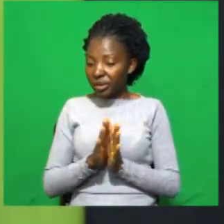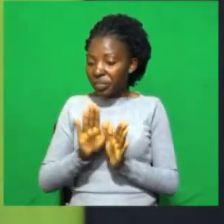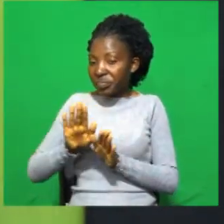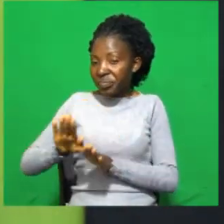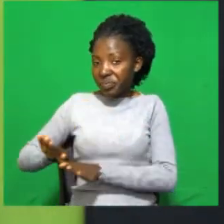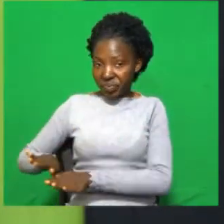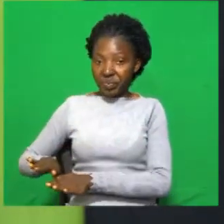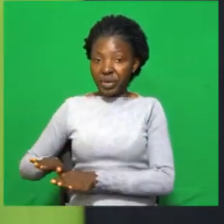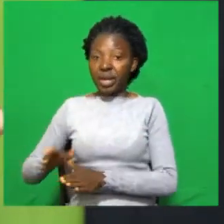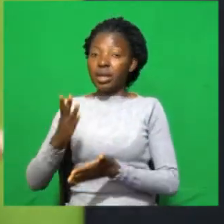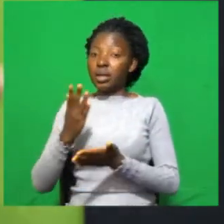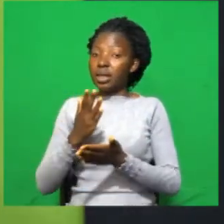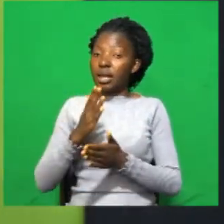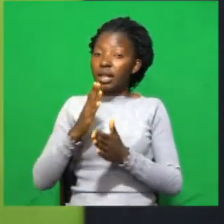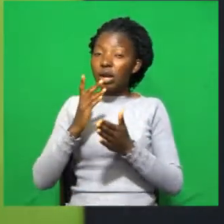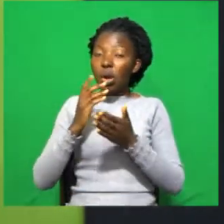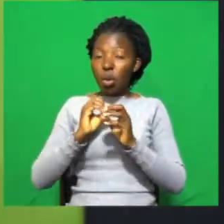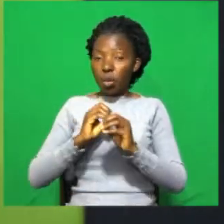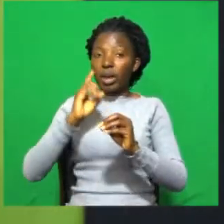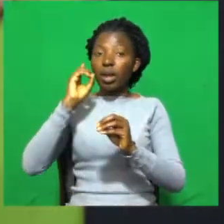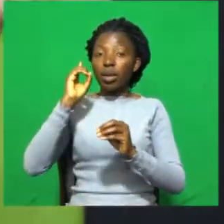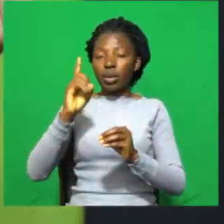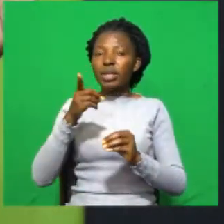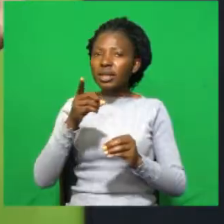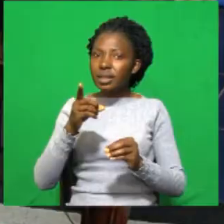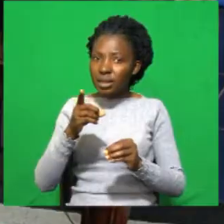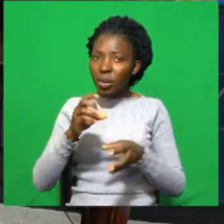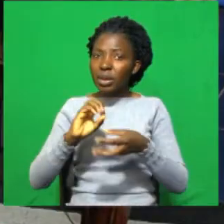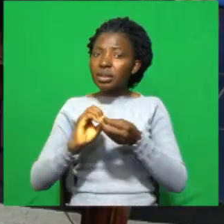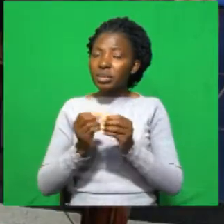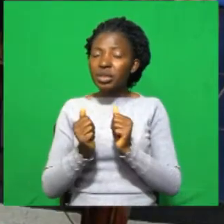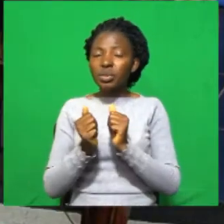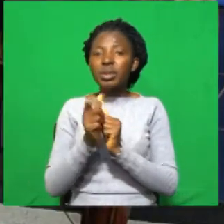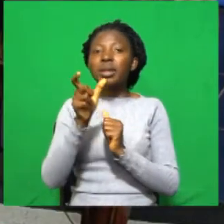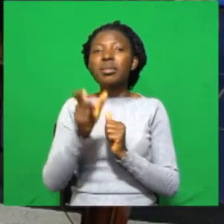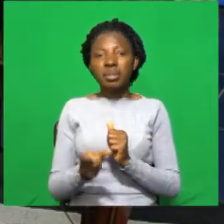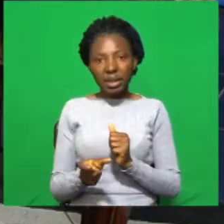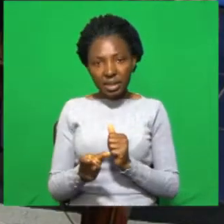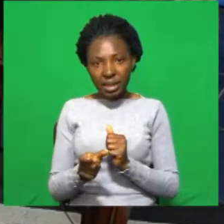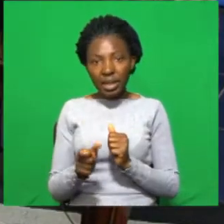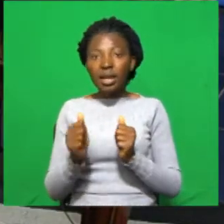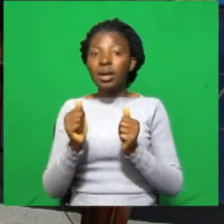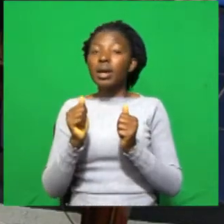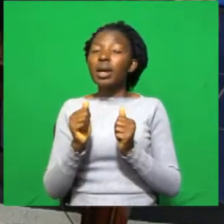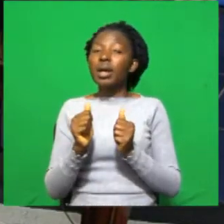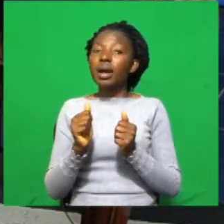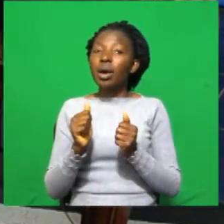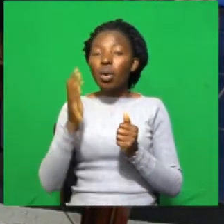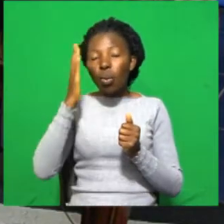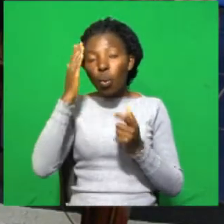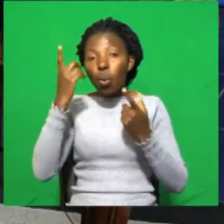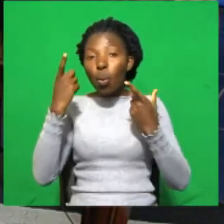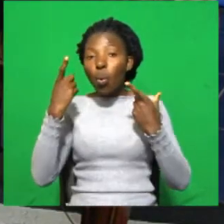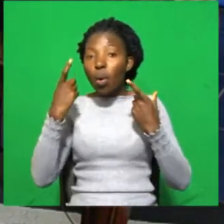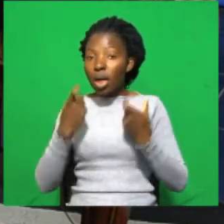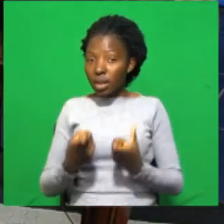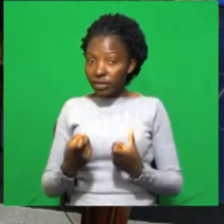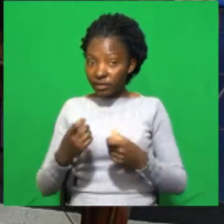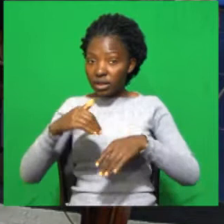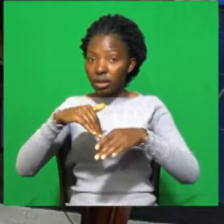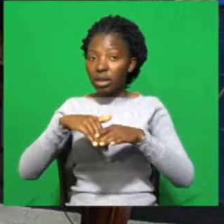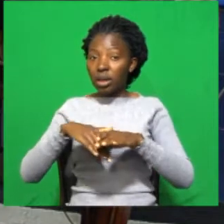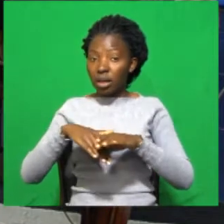chimiro ichi zvakaitwa nemunhu, matobata zvandiri kureva utungamiri zvakaitwa nemunhu anogara mutemberi. Kureva